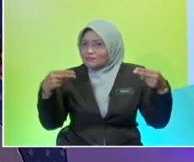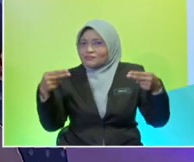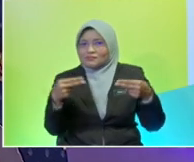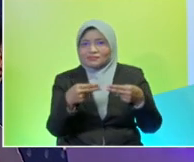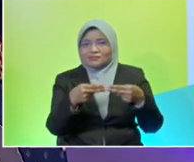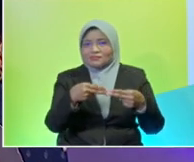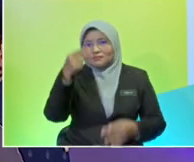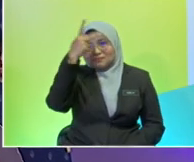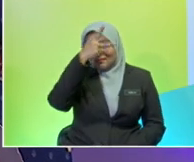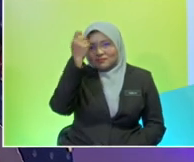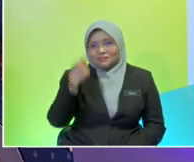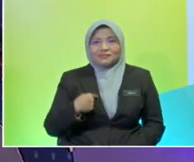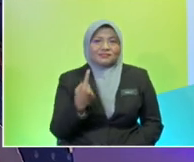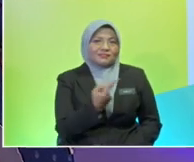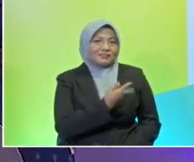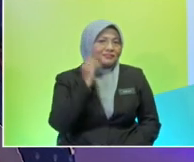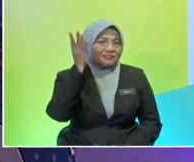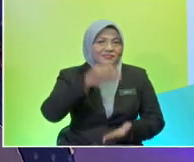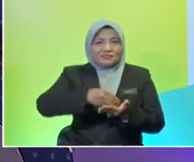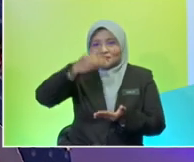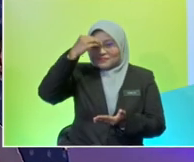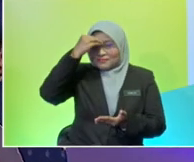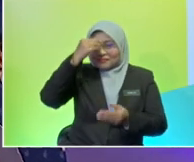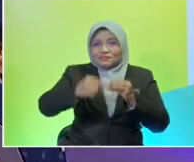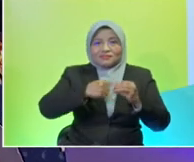kita akan belajar tentang cuaca